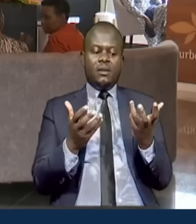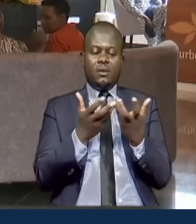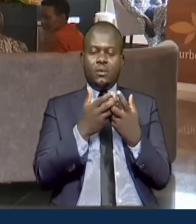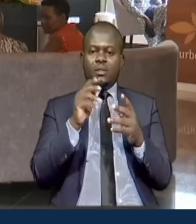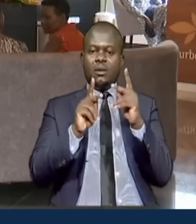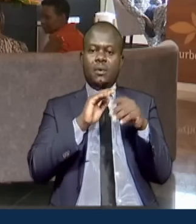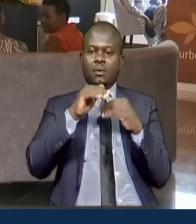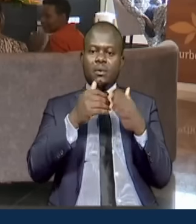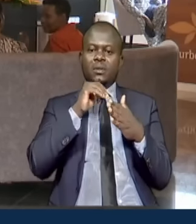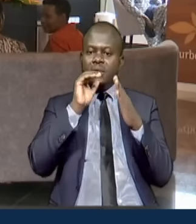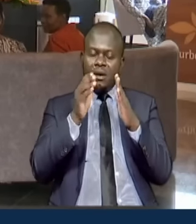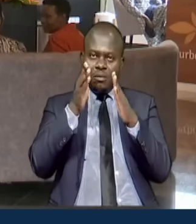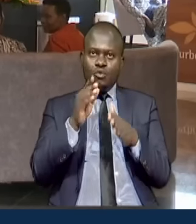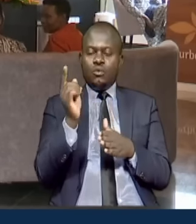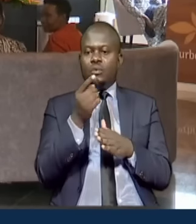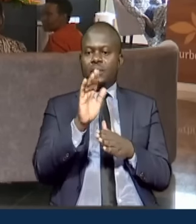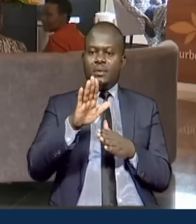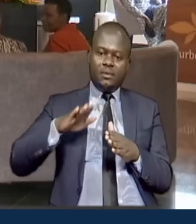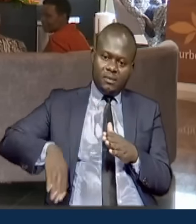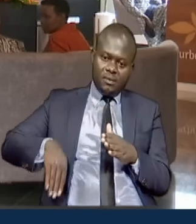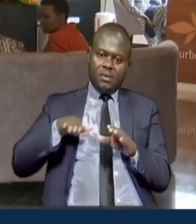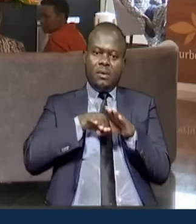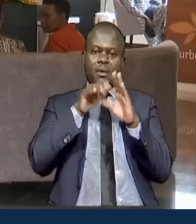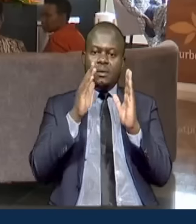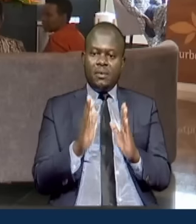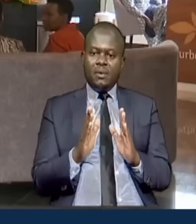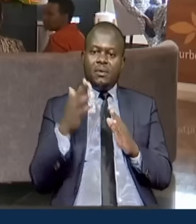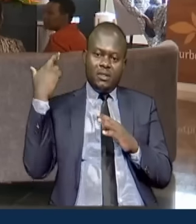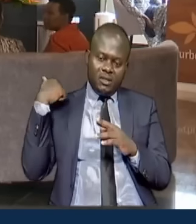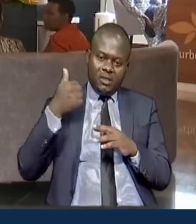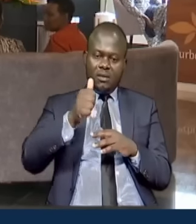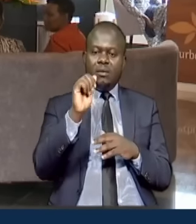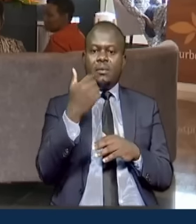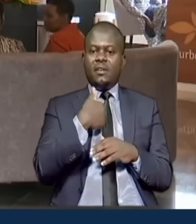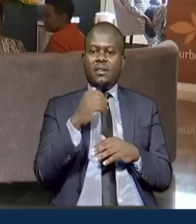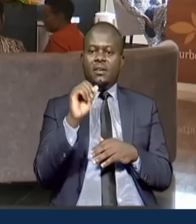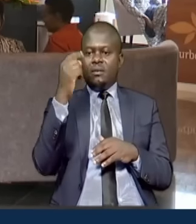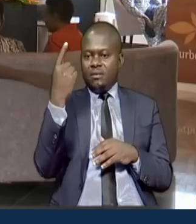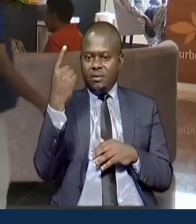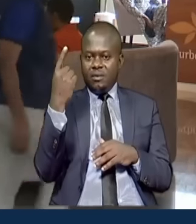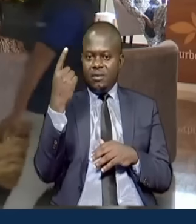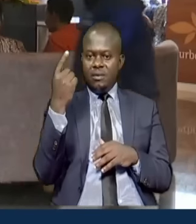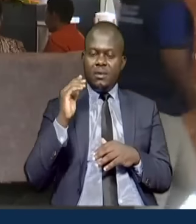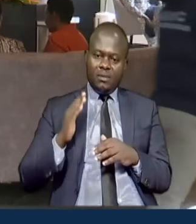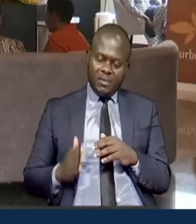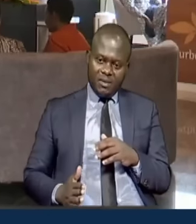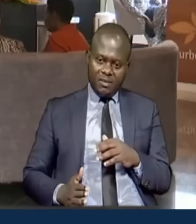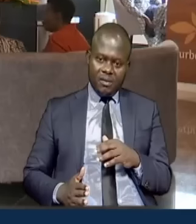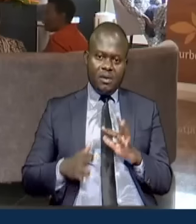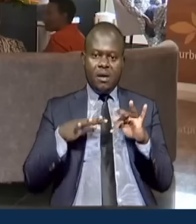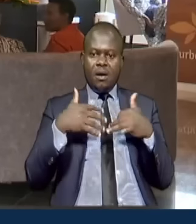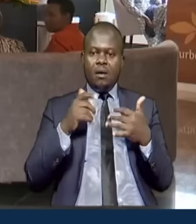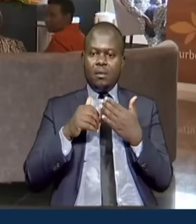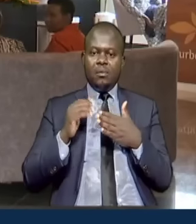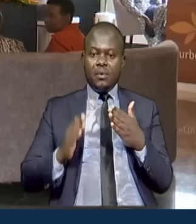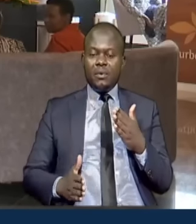bose, hatagira umuntu usigara inyuma. Abanyamuryango inshingano bafite ya mbere ni imyitwarire, uko bagomba kwitwara